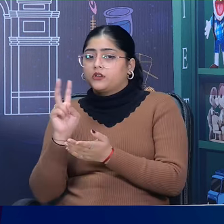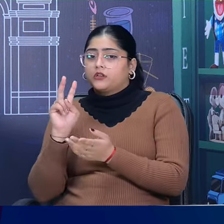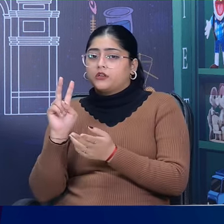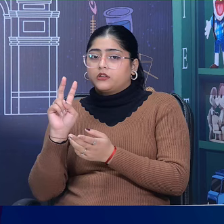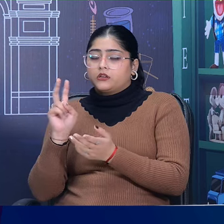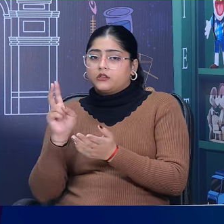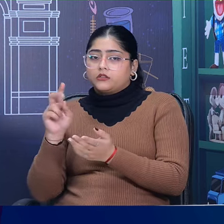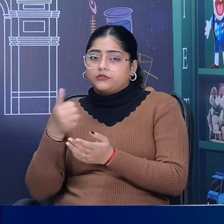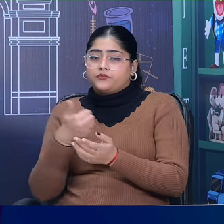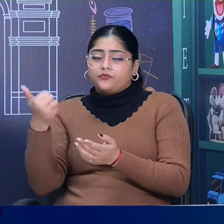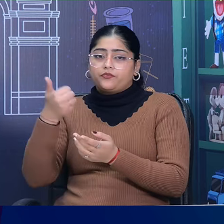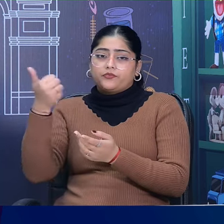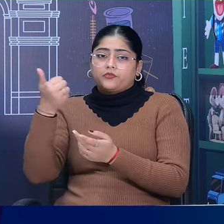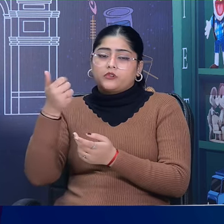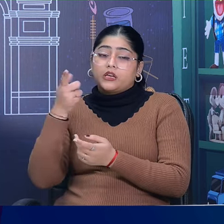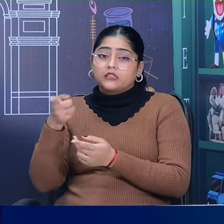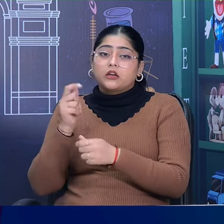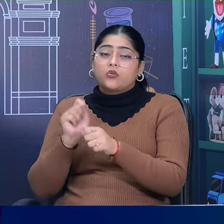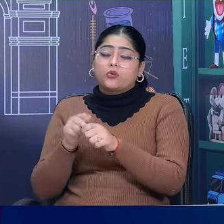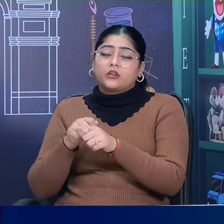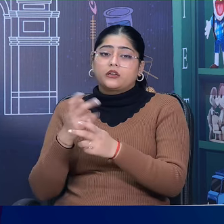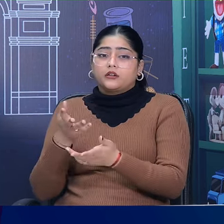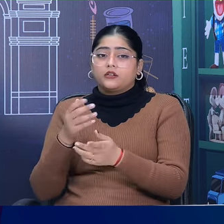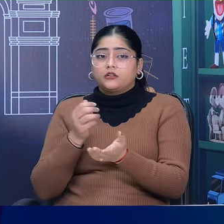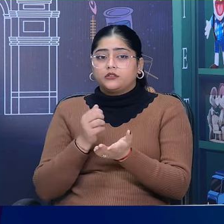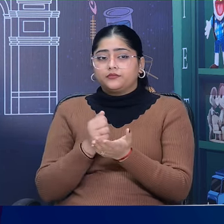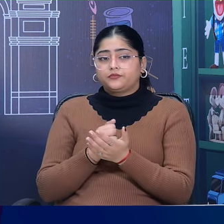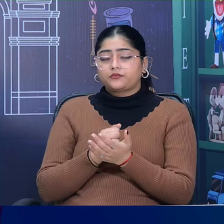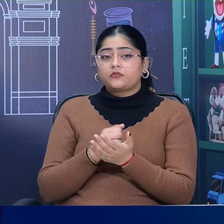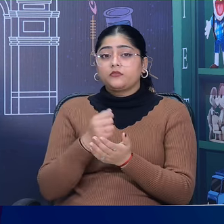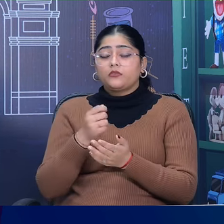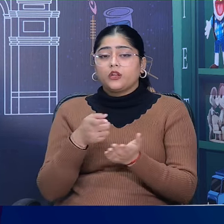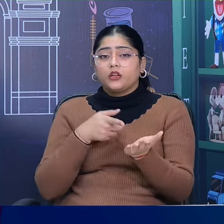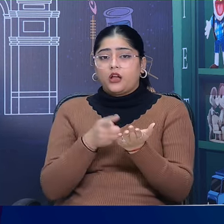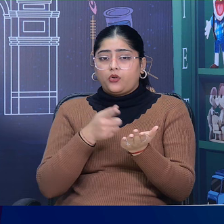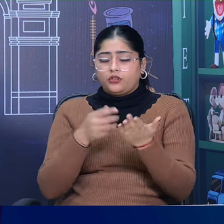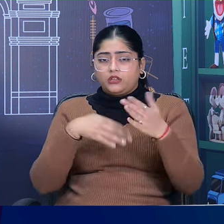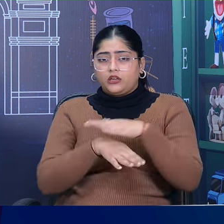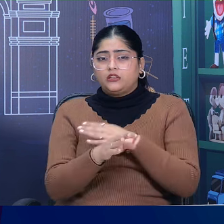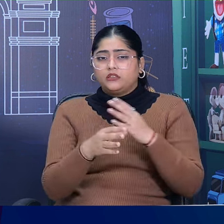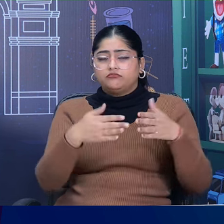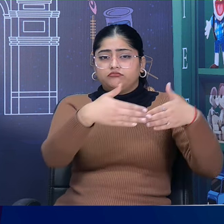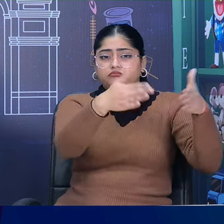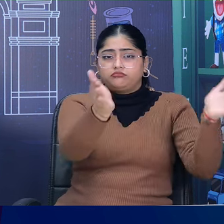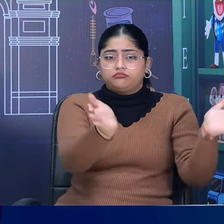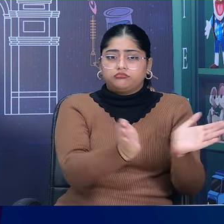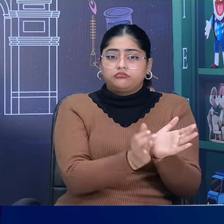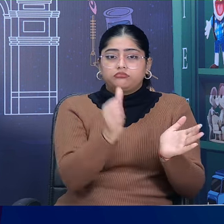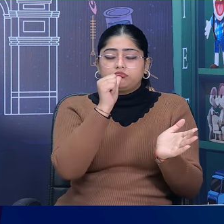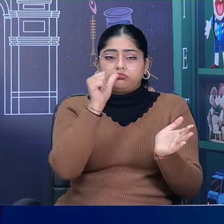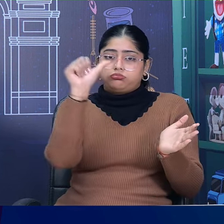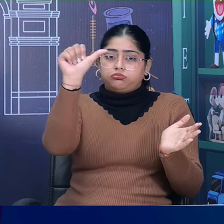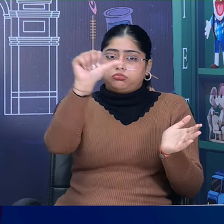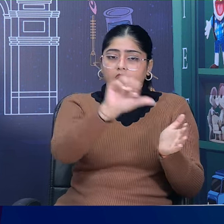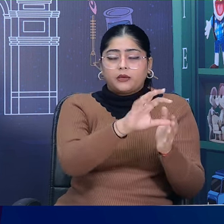है वो होता है कंस्ट्रक्शन एंड मेंटेनेंस ऑफ वाटर रिसोर्सेस गांव के अंदर तालाब होते हैं कुएं होते हैं सड़कें होती हैं